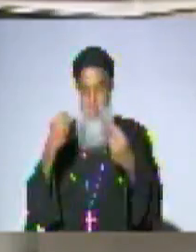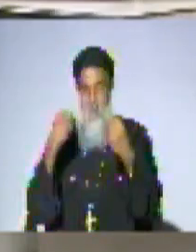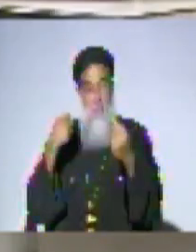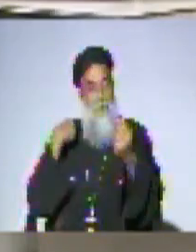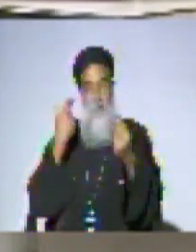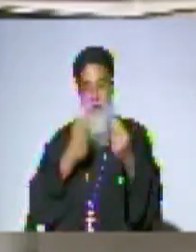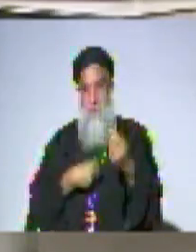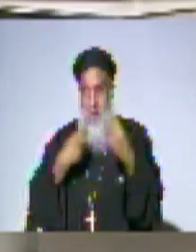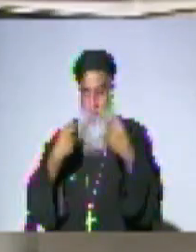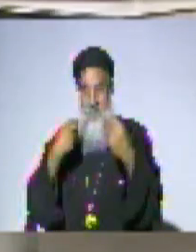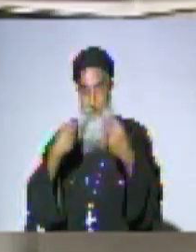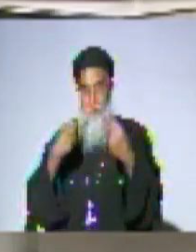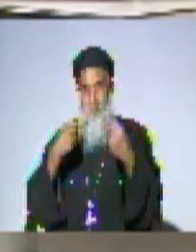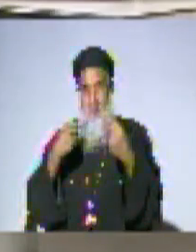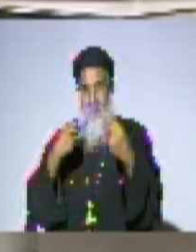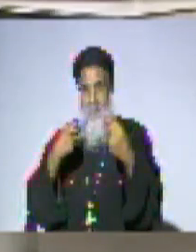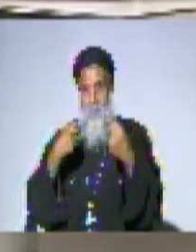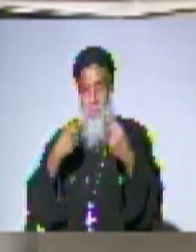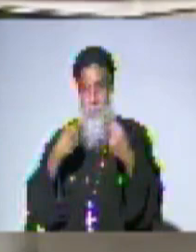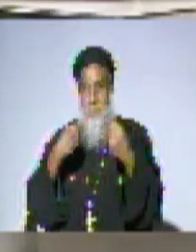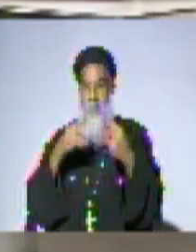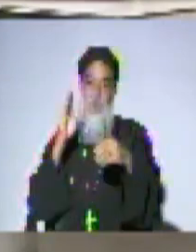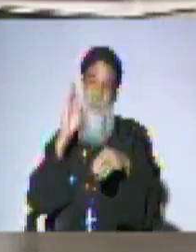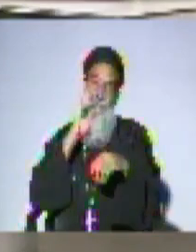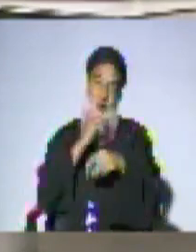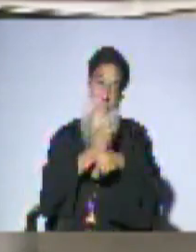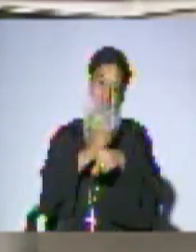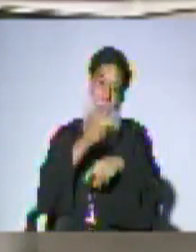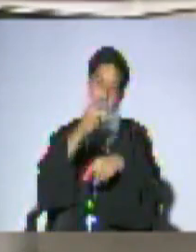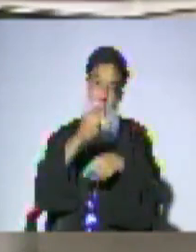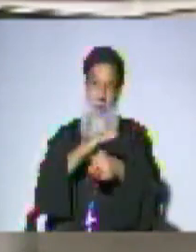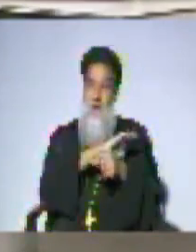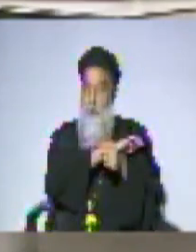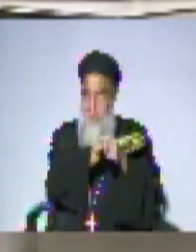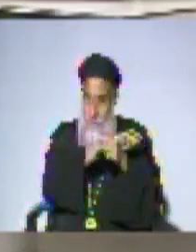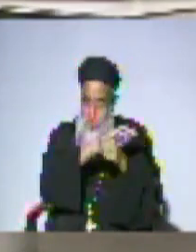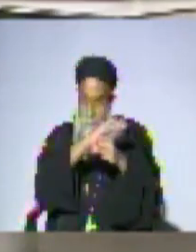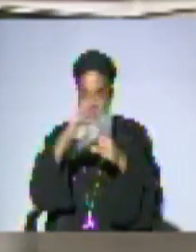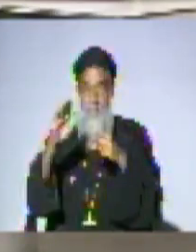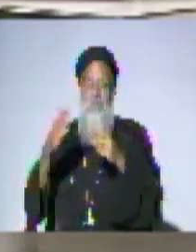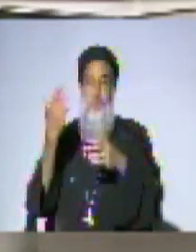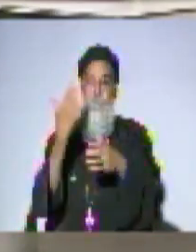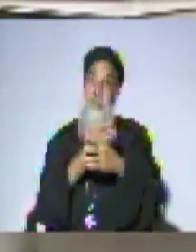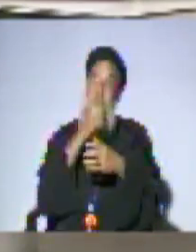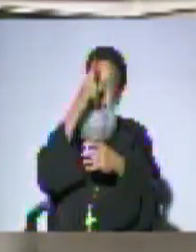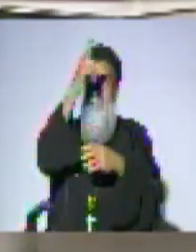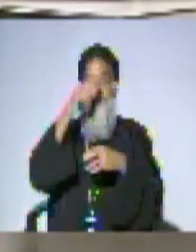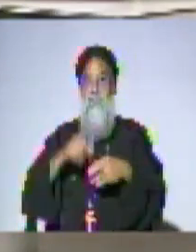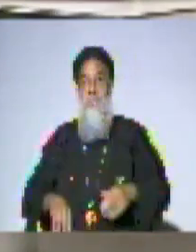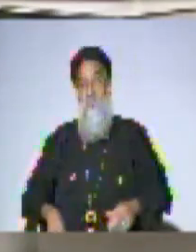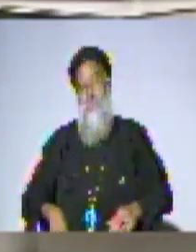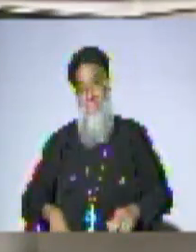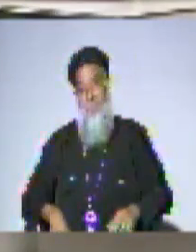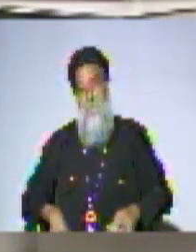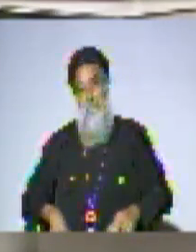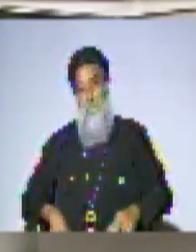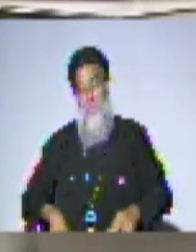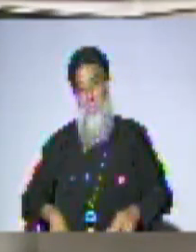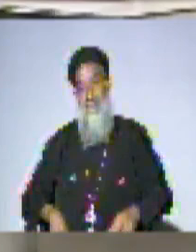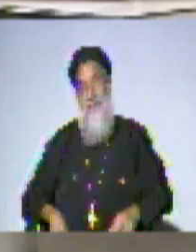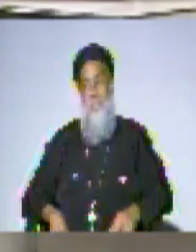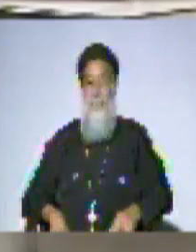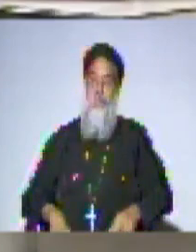قديس، لكن القصه بتوري انه شهيد من اجل ربنا يعني، فده نوع